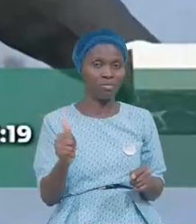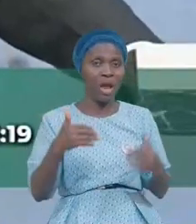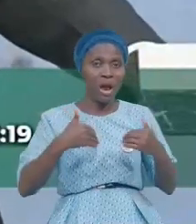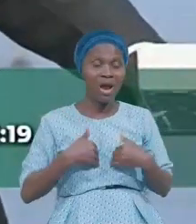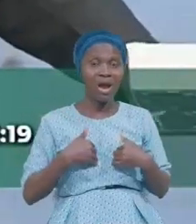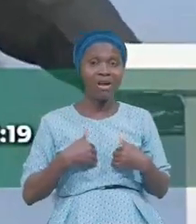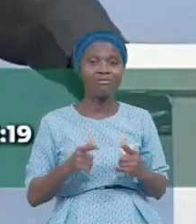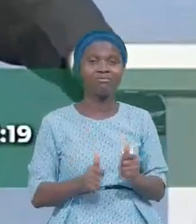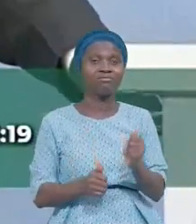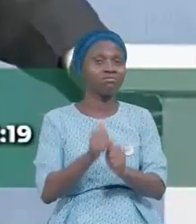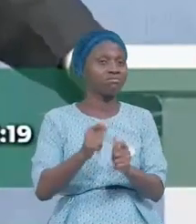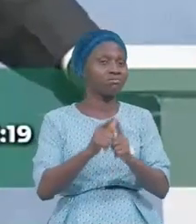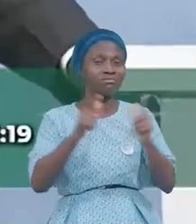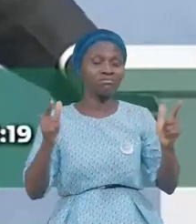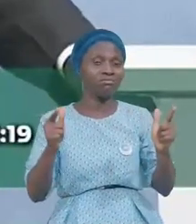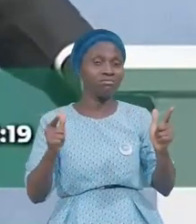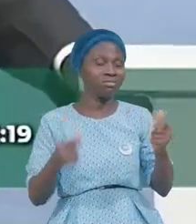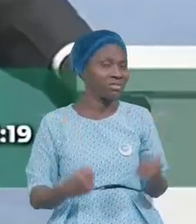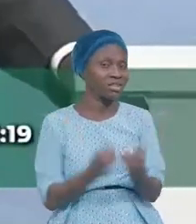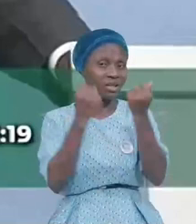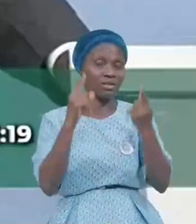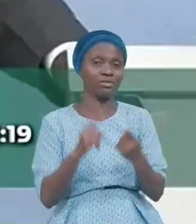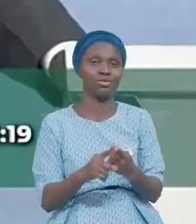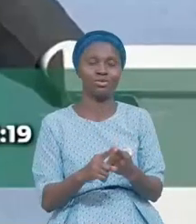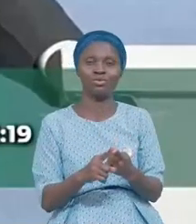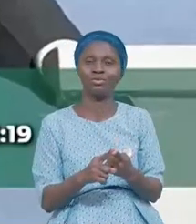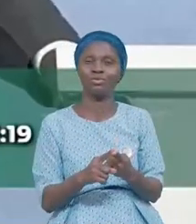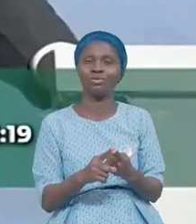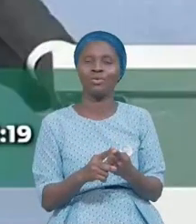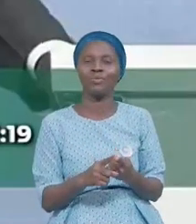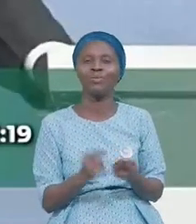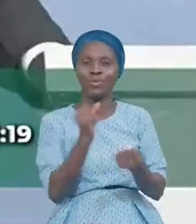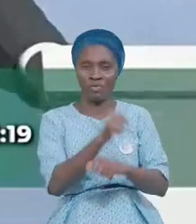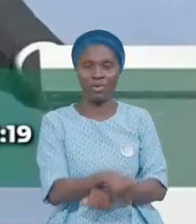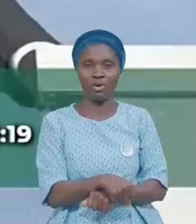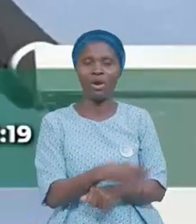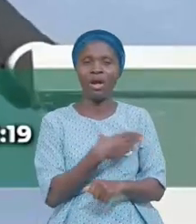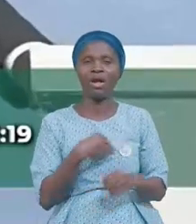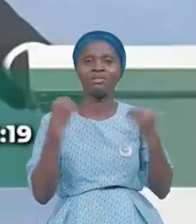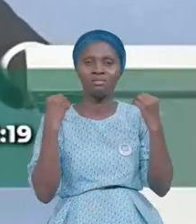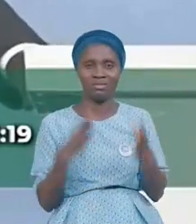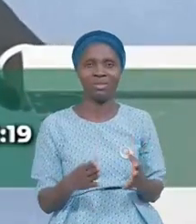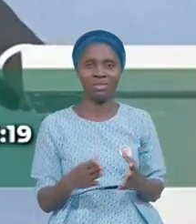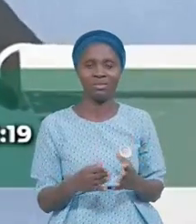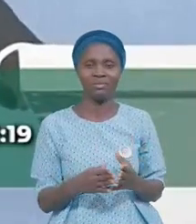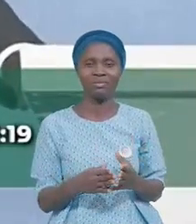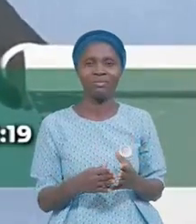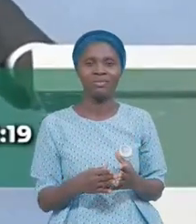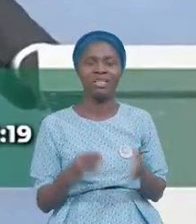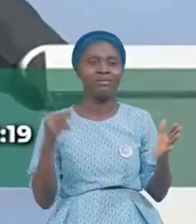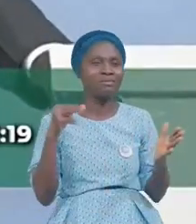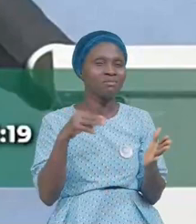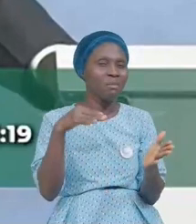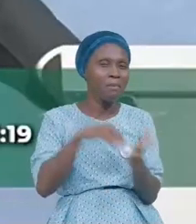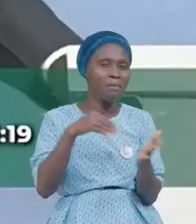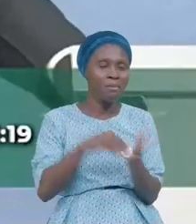avait le défi de circoncire tous ces milliers pour ne pas dire des millions